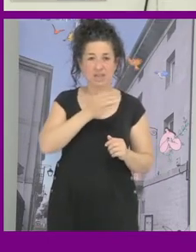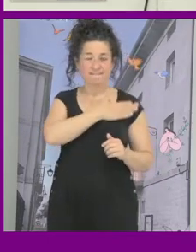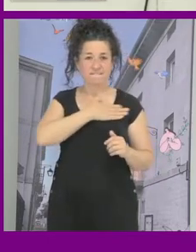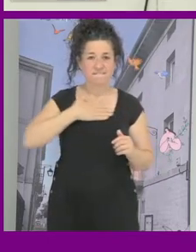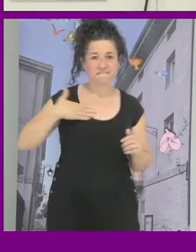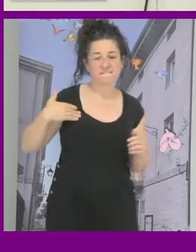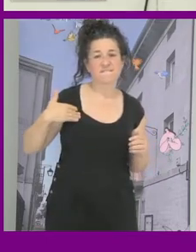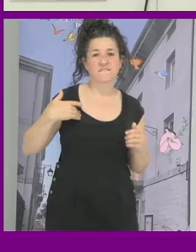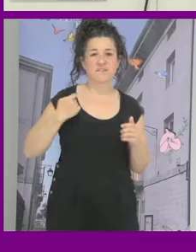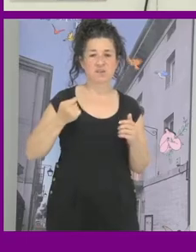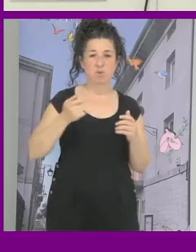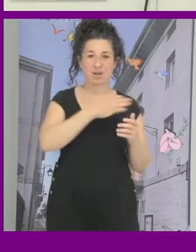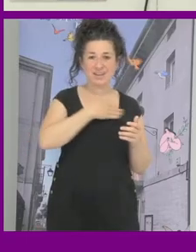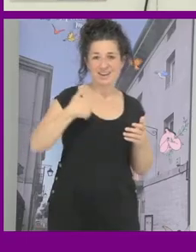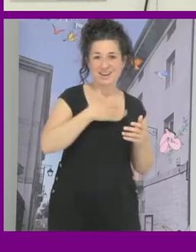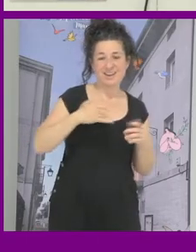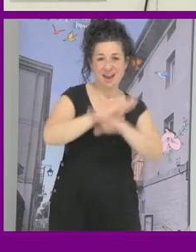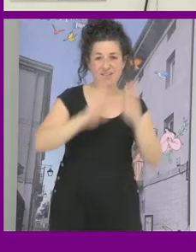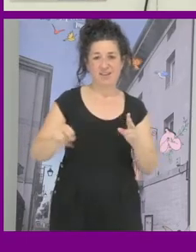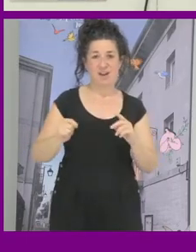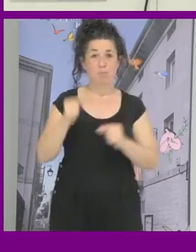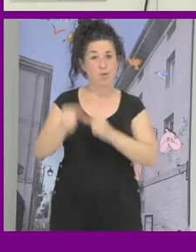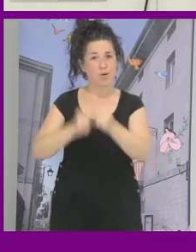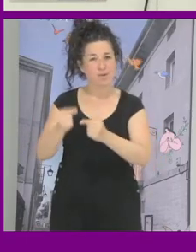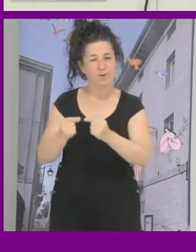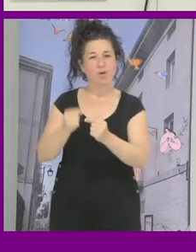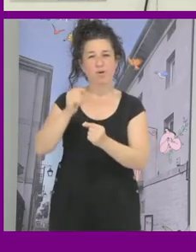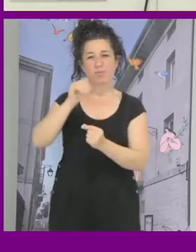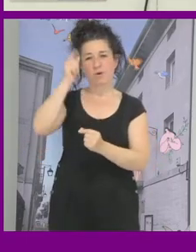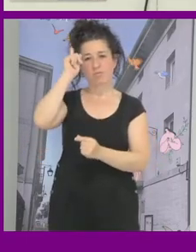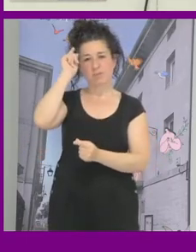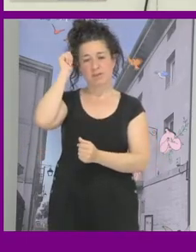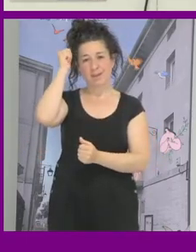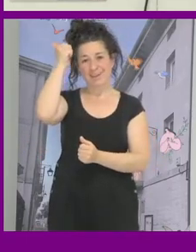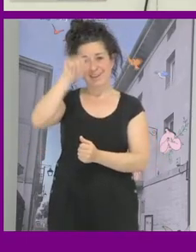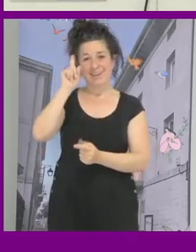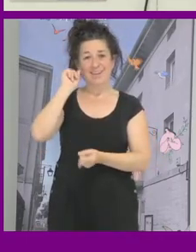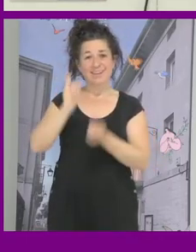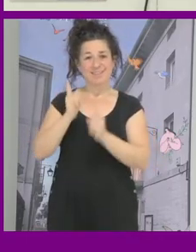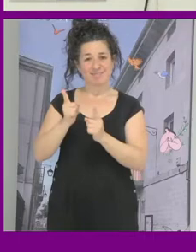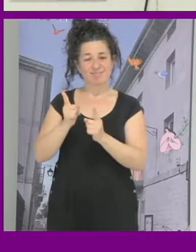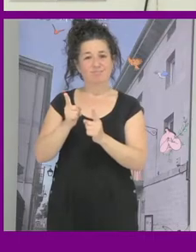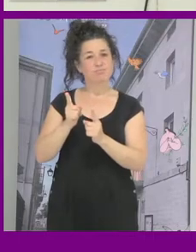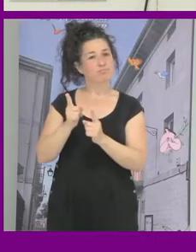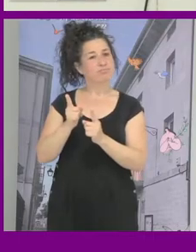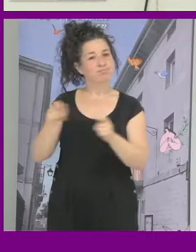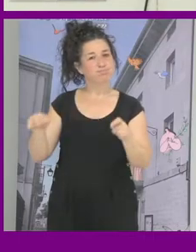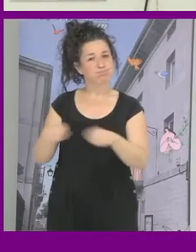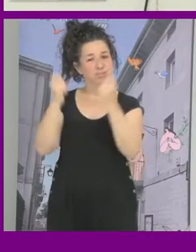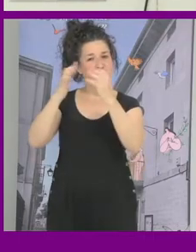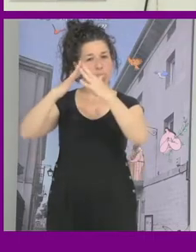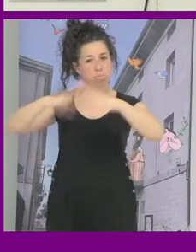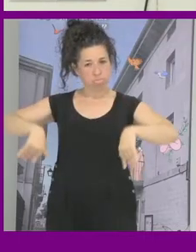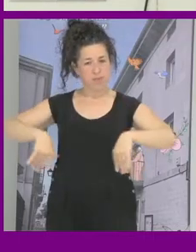heteropatriarkatua deseraikitzen ari gara. Bai? Osa, hau izango litzateke ikuspegi baikorra, esango dugu, ez? Ba, bueno,